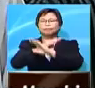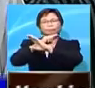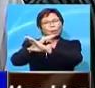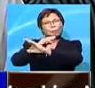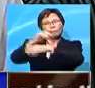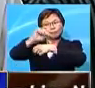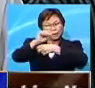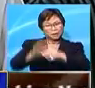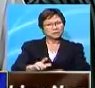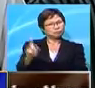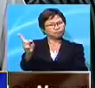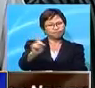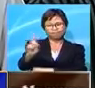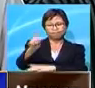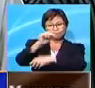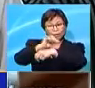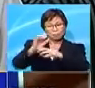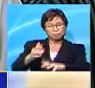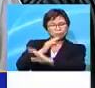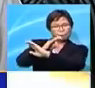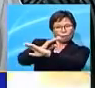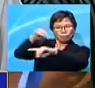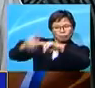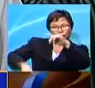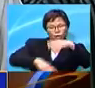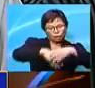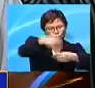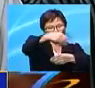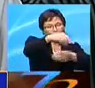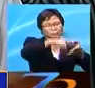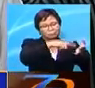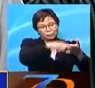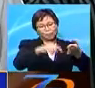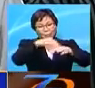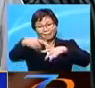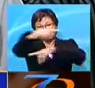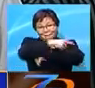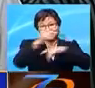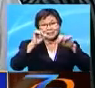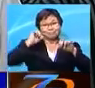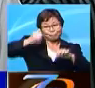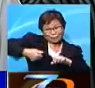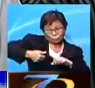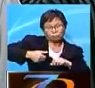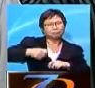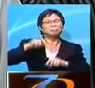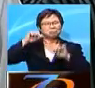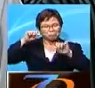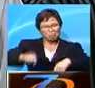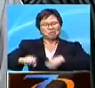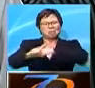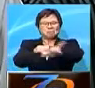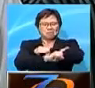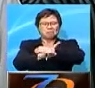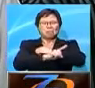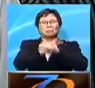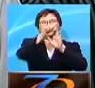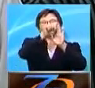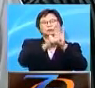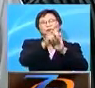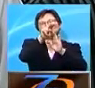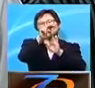pekerja mereka untuk keluar mengundi pada hari tersebut boleh diambil tindakan mengikut seksyen